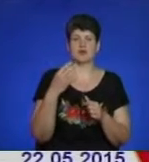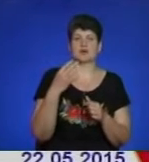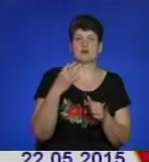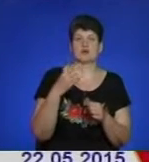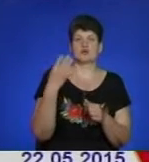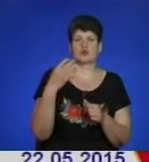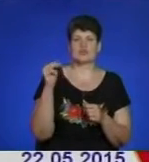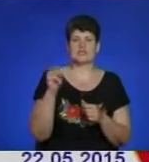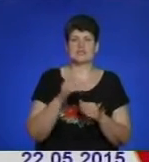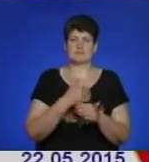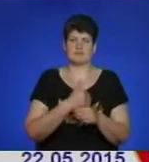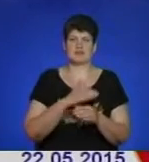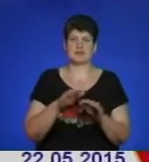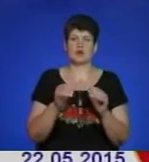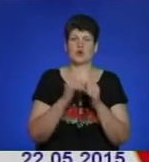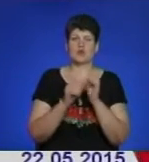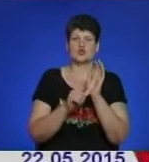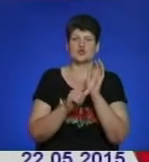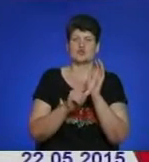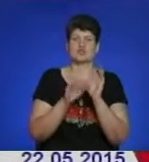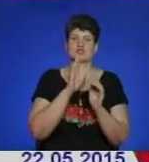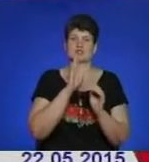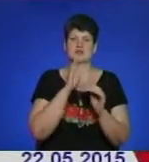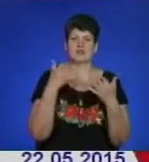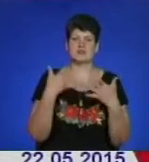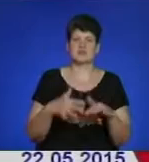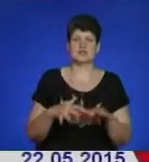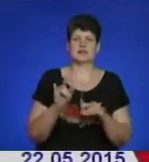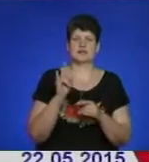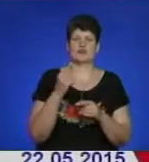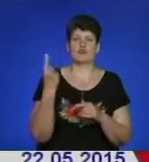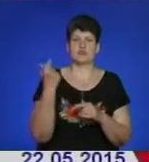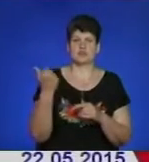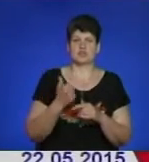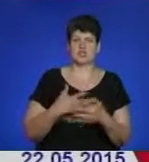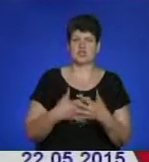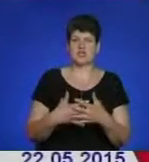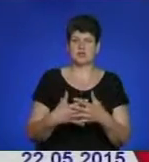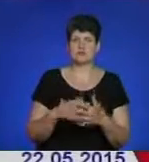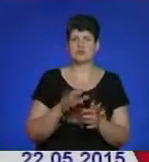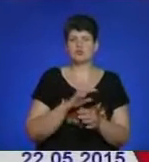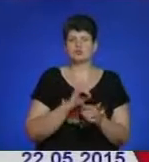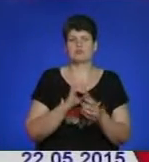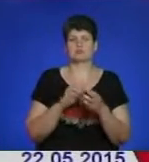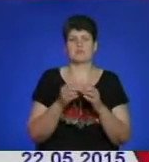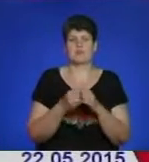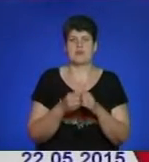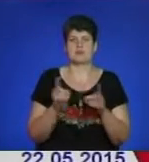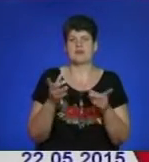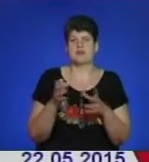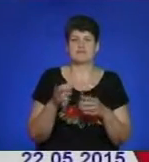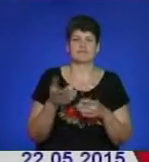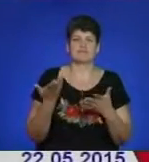бажаних дітей. Кожна шоста жінка втрачає дитину у перший тиждень вагітності. Причиною можуть бути генетичні проблеми,